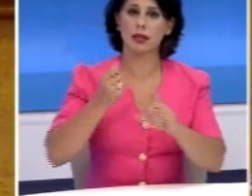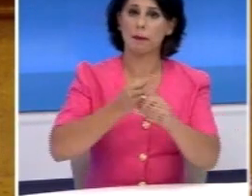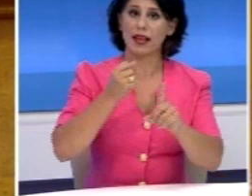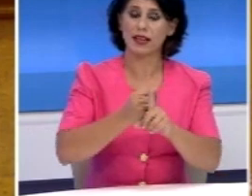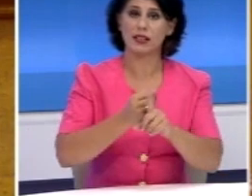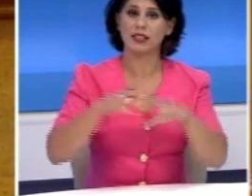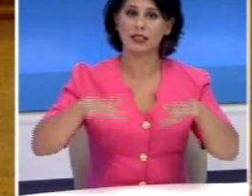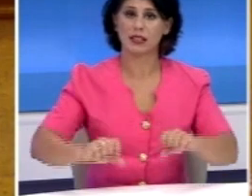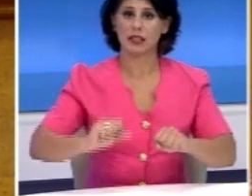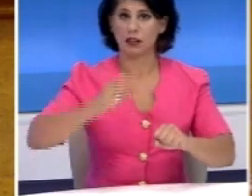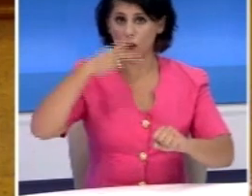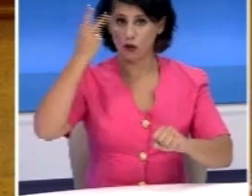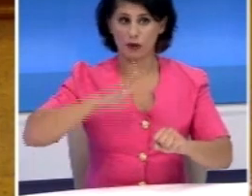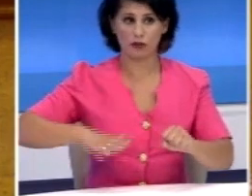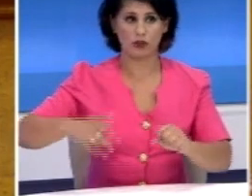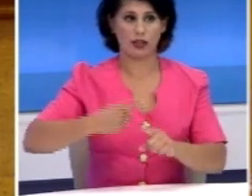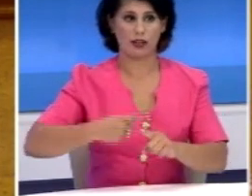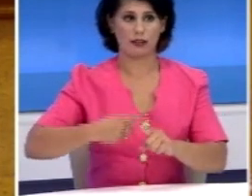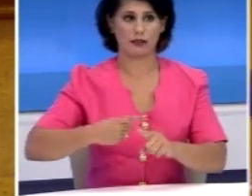κυριαρχικών δικαιωμάτων της χώρας.